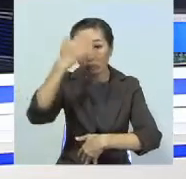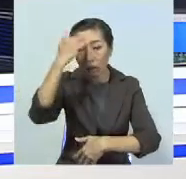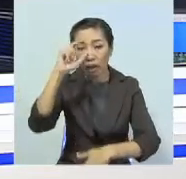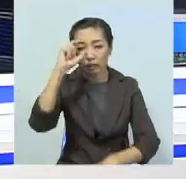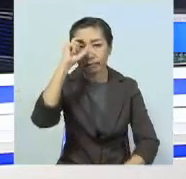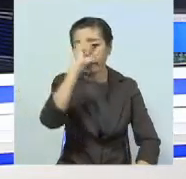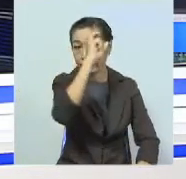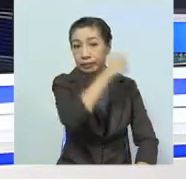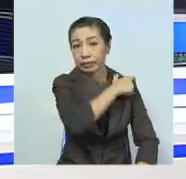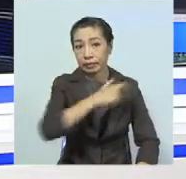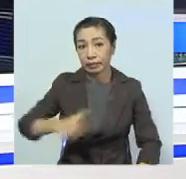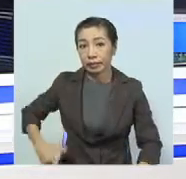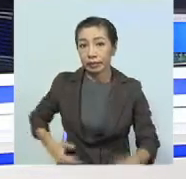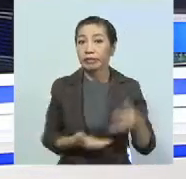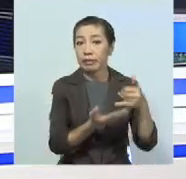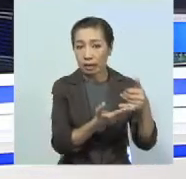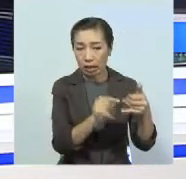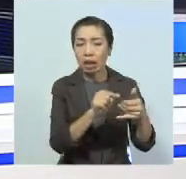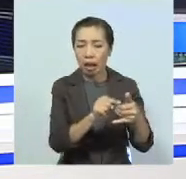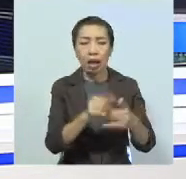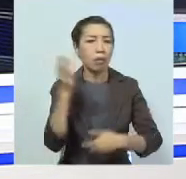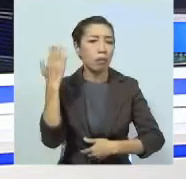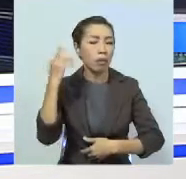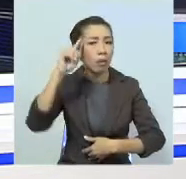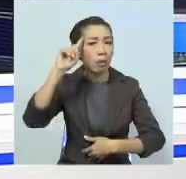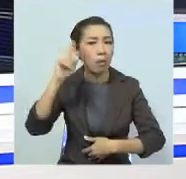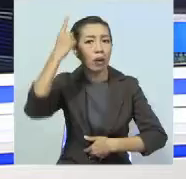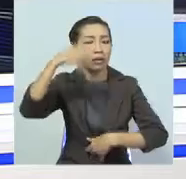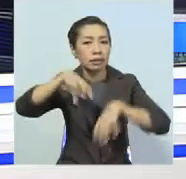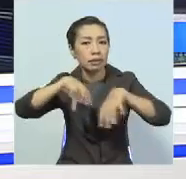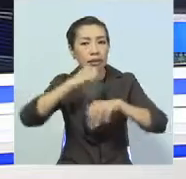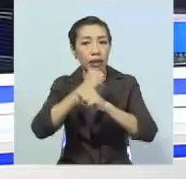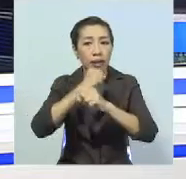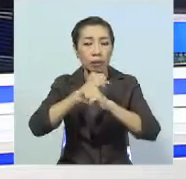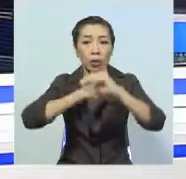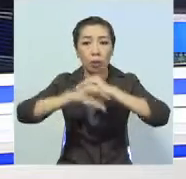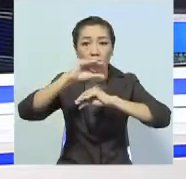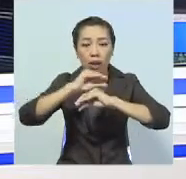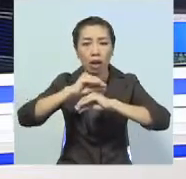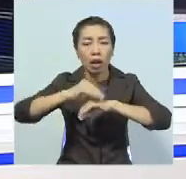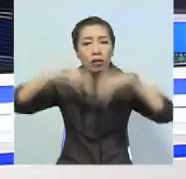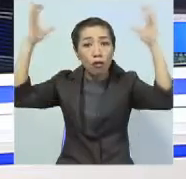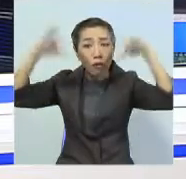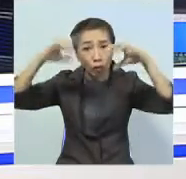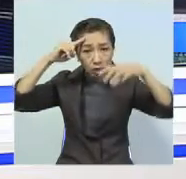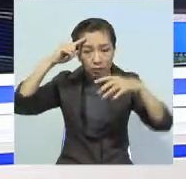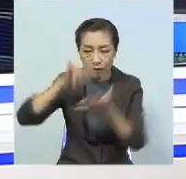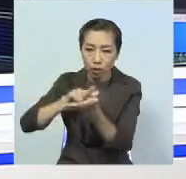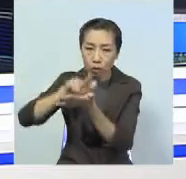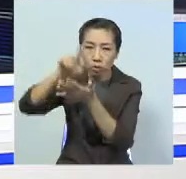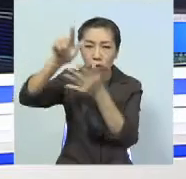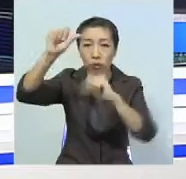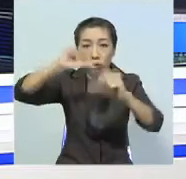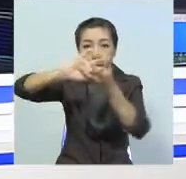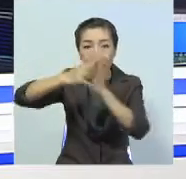ปรมินทรมหาภูมิพลอดุลยเดชบรมนาถบพิตรทรงมีพระราชดำริจัดทำโครงการฝนหลวงเพื่อแก้ไขปัญหาภัยแล้งโด